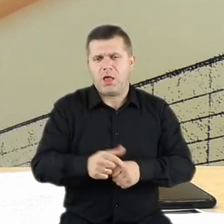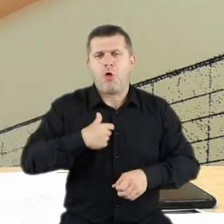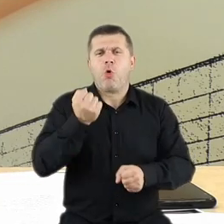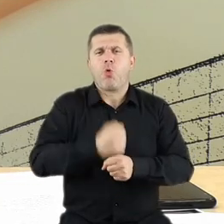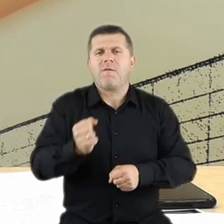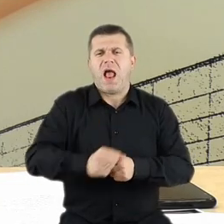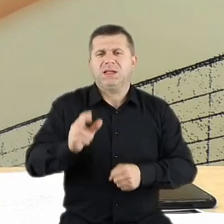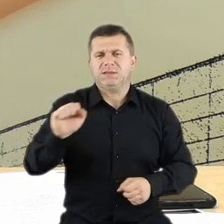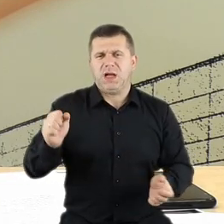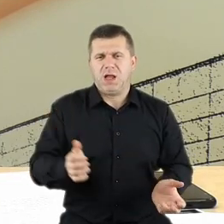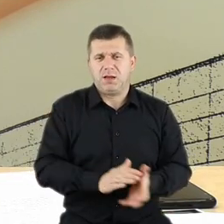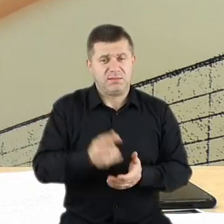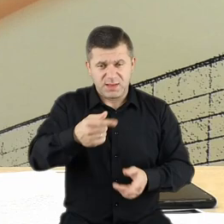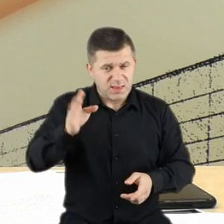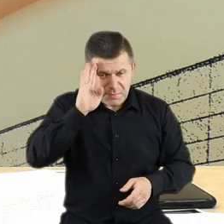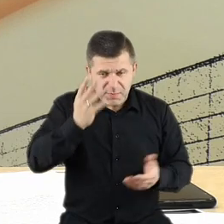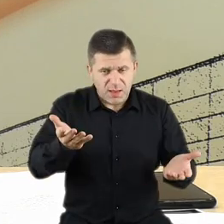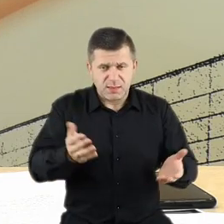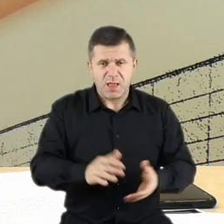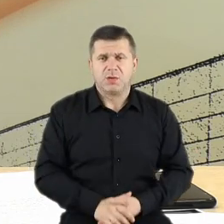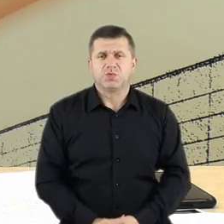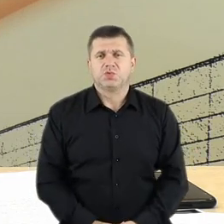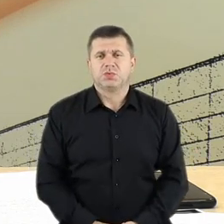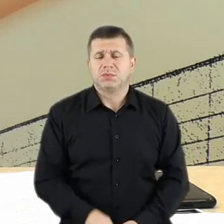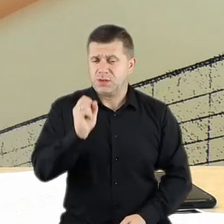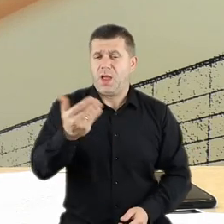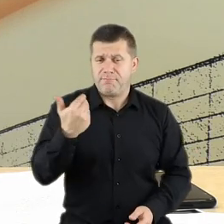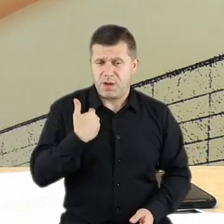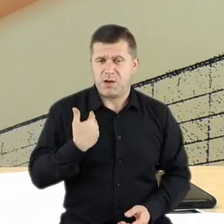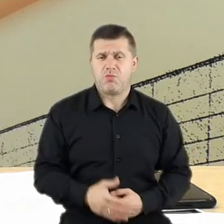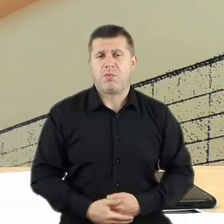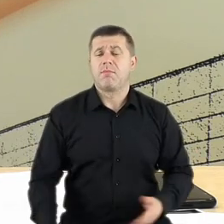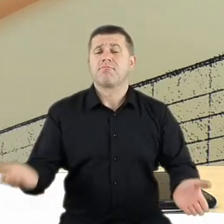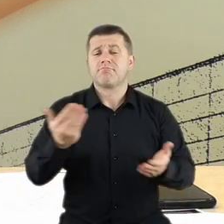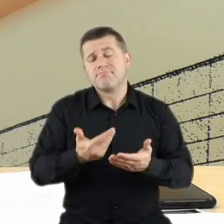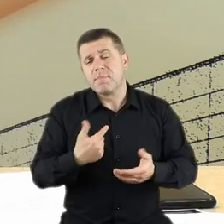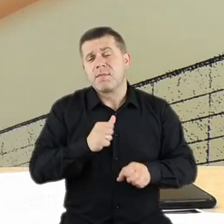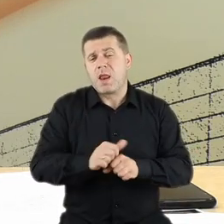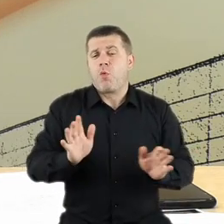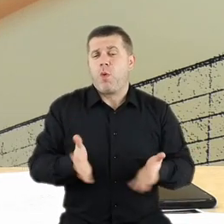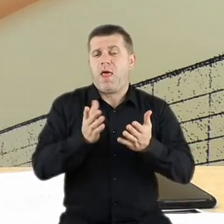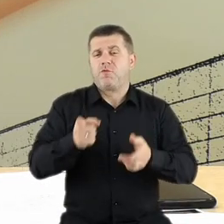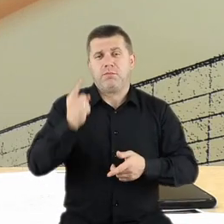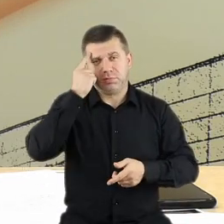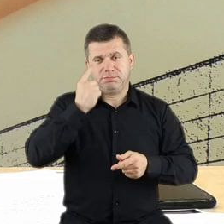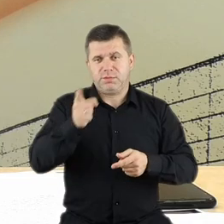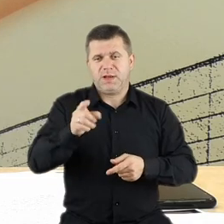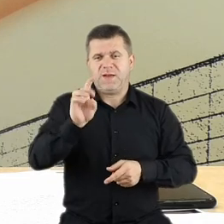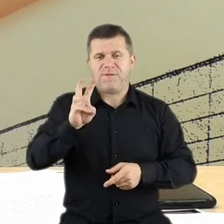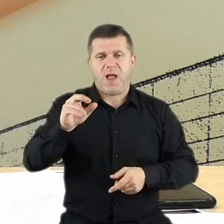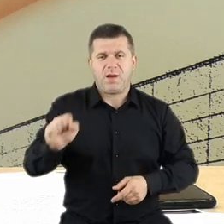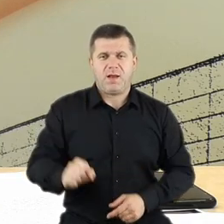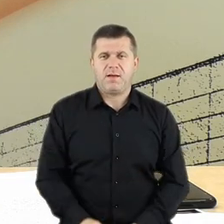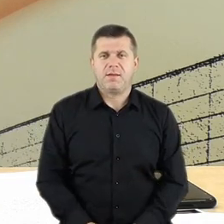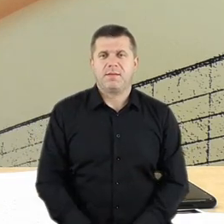Kowalską No nie pamiętasz no tak tak było No i może dlatego mnie tak łatwiej przypomnieć sobie tą gwarę